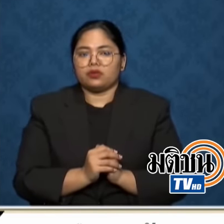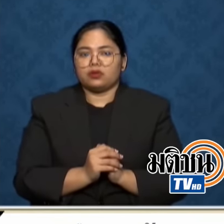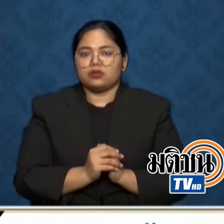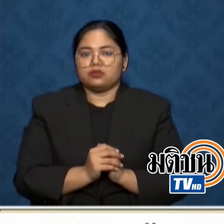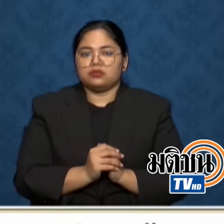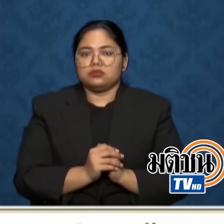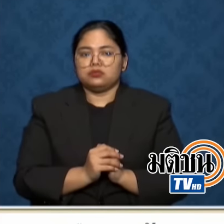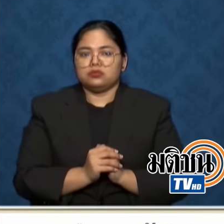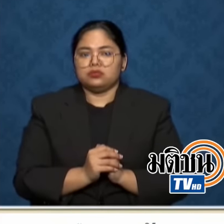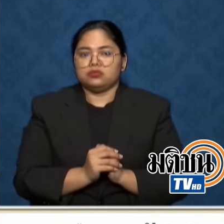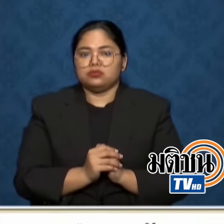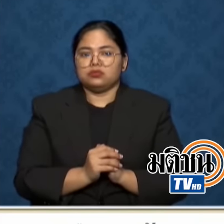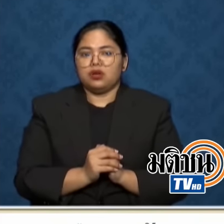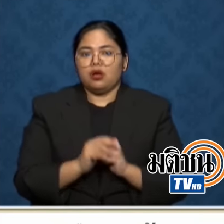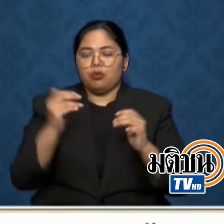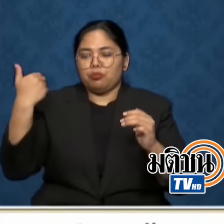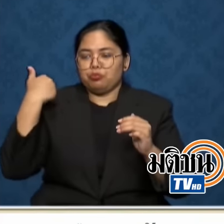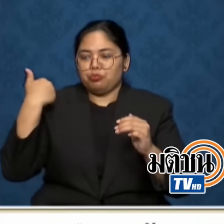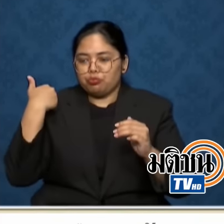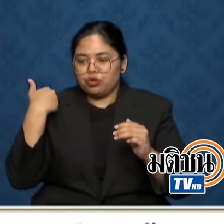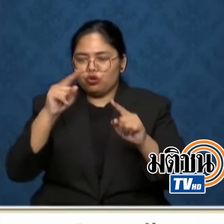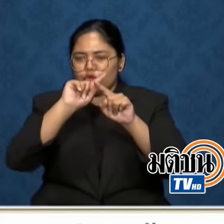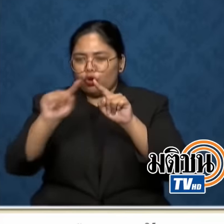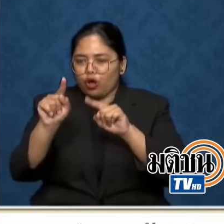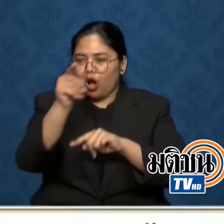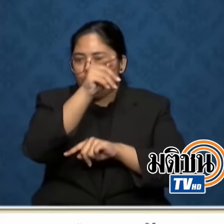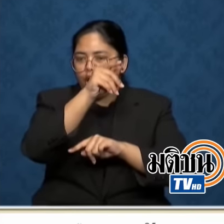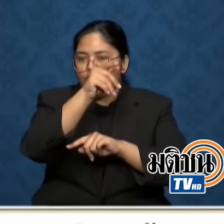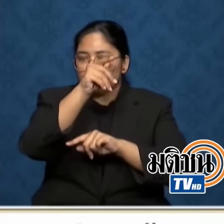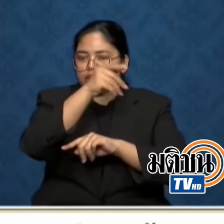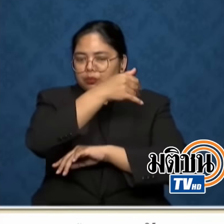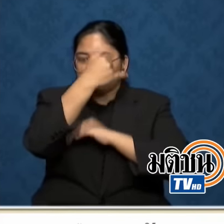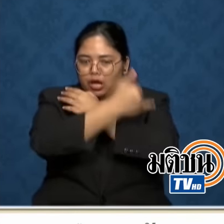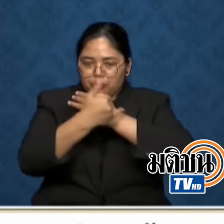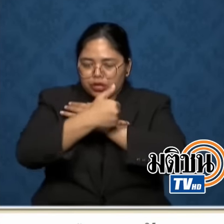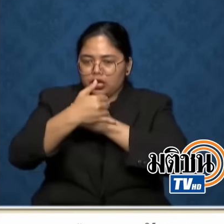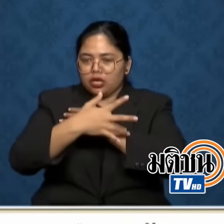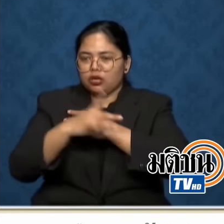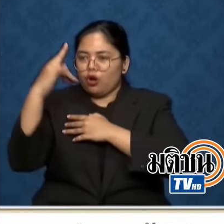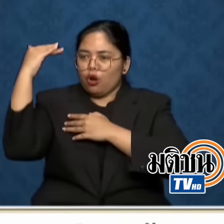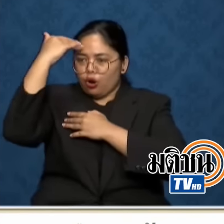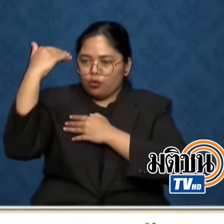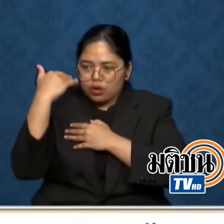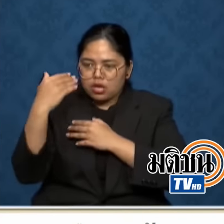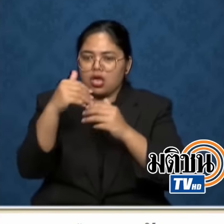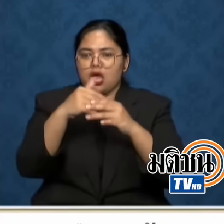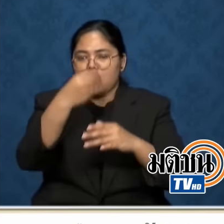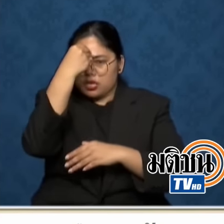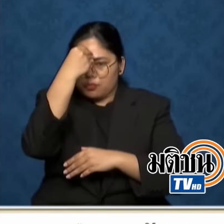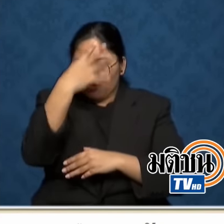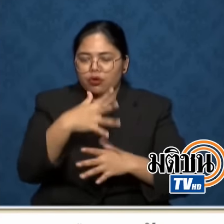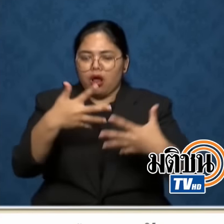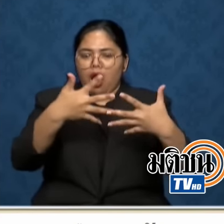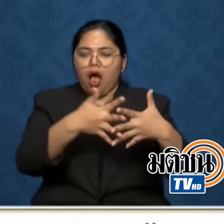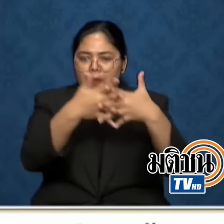าวิเลียนครับในงานจะมีแท็กก้าพาวิเลียนมีอินเตอร์เนชั่นแนลพาวิเลียนซึ่งจะมีแบบโอ้โหเกาหลีญี่ปุ่นอเมริก